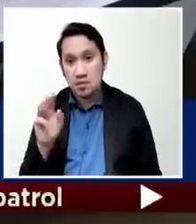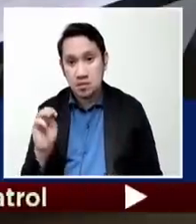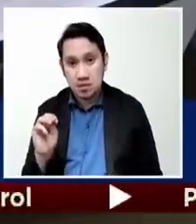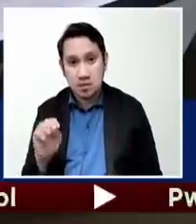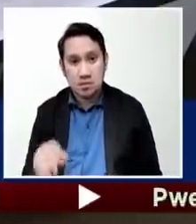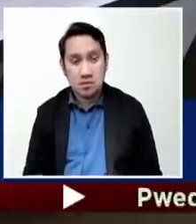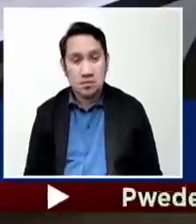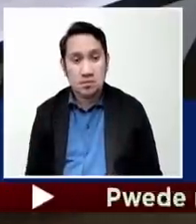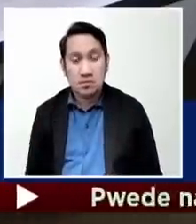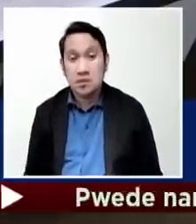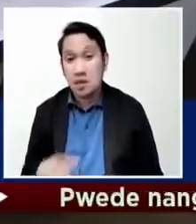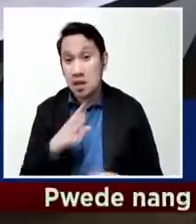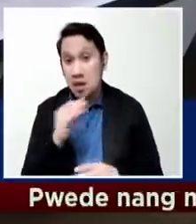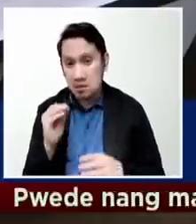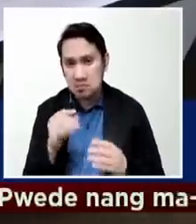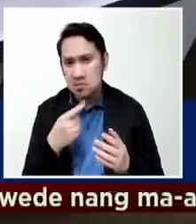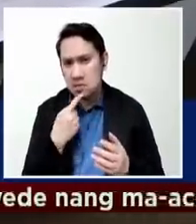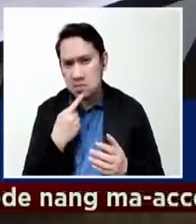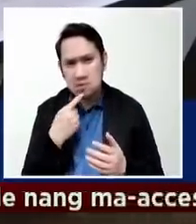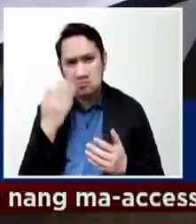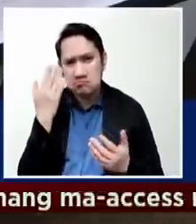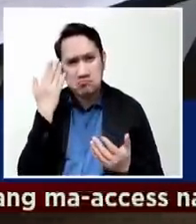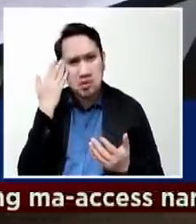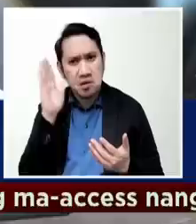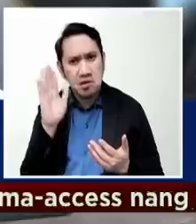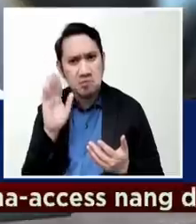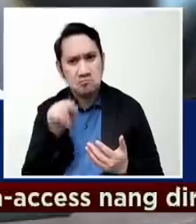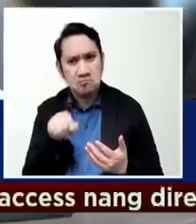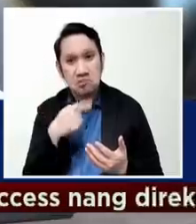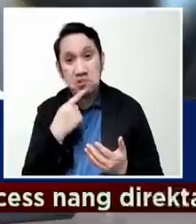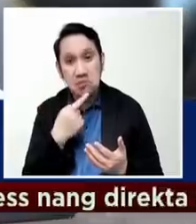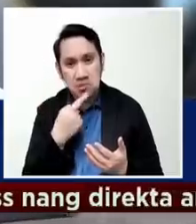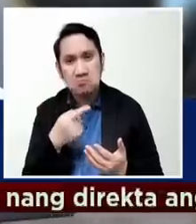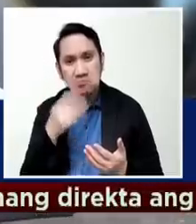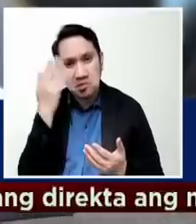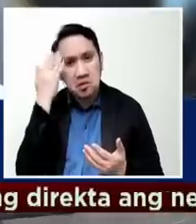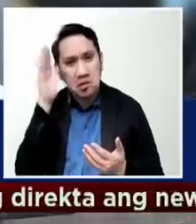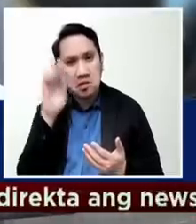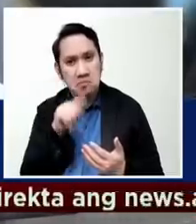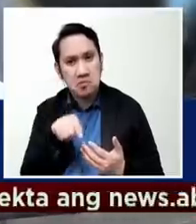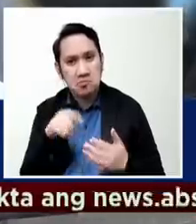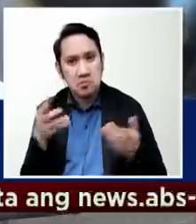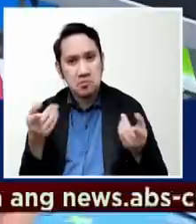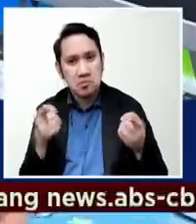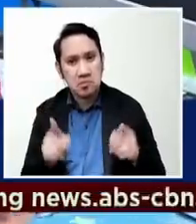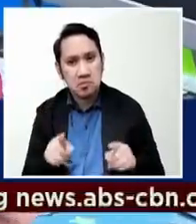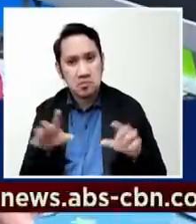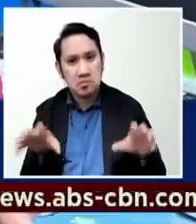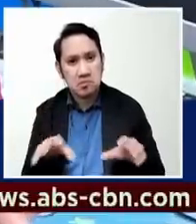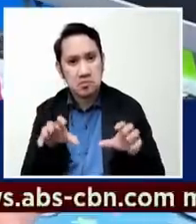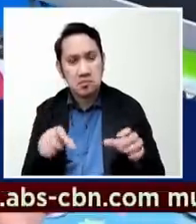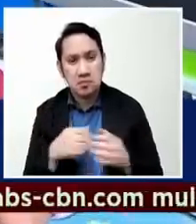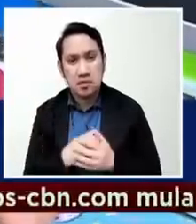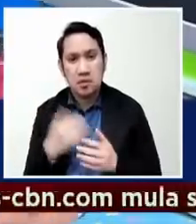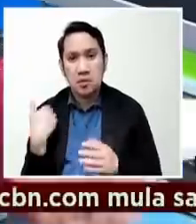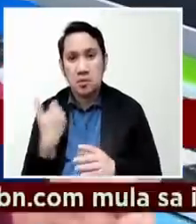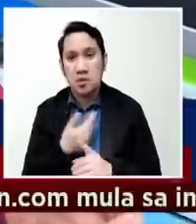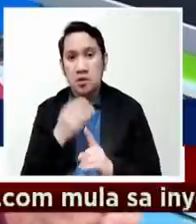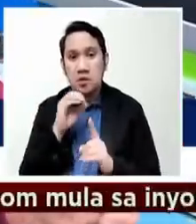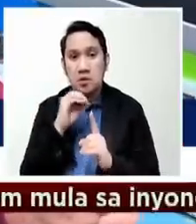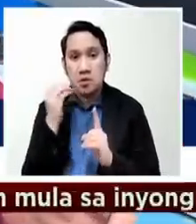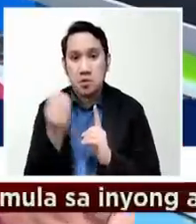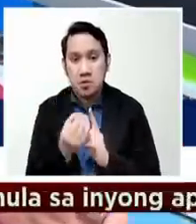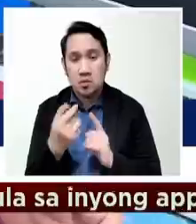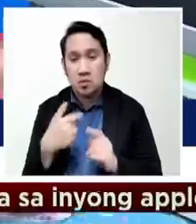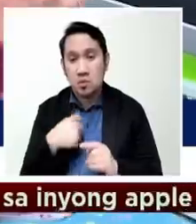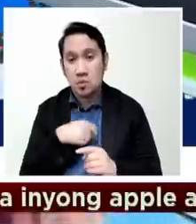pinagtatrabahuan at iginiit na wala silang kinalaman sa mga illegal na aktibidad dito. Nag-orient lang po ako, tapos nabigla